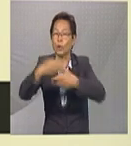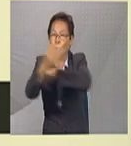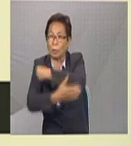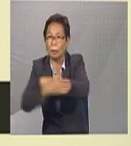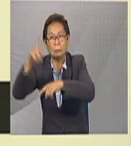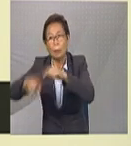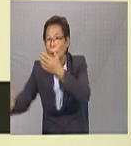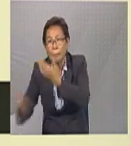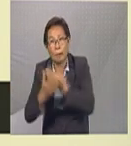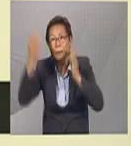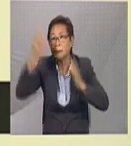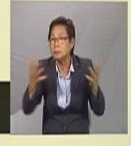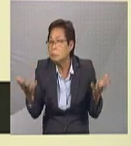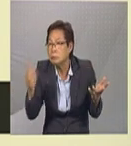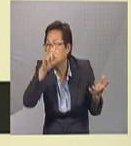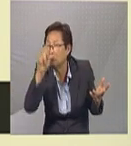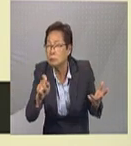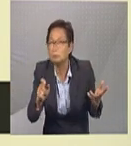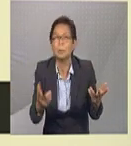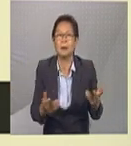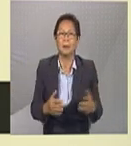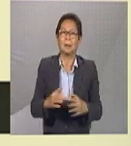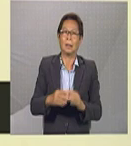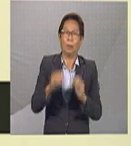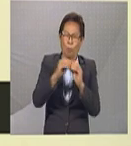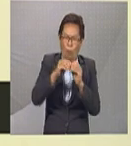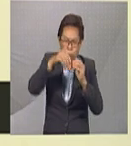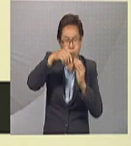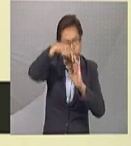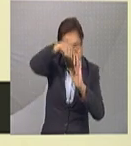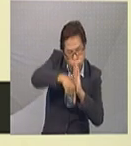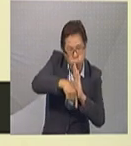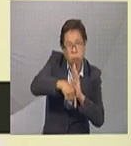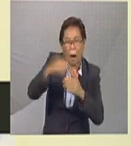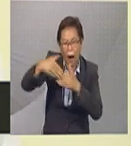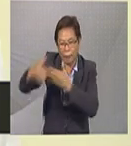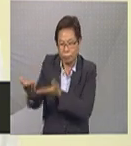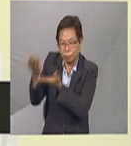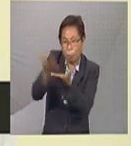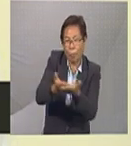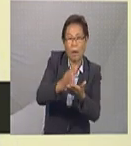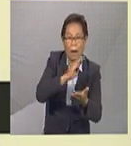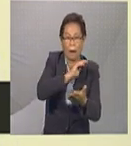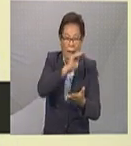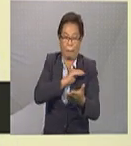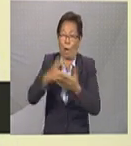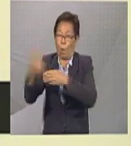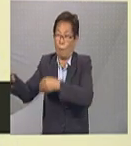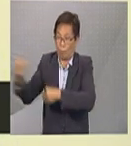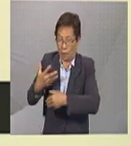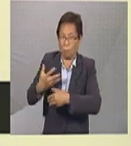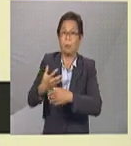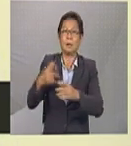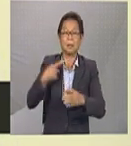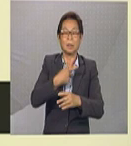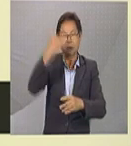terdapat pulang? Secara detailnya nantilah selepas dibentangkan oleh Kementerian Luar, yang kita tahu daripada